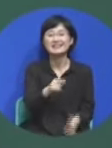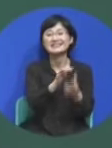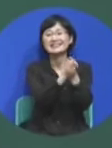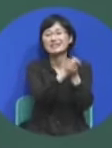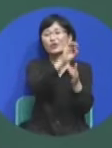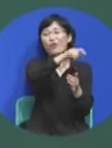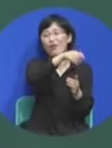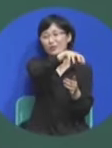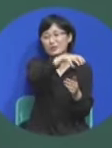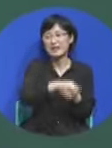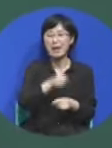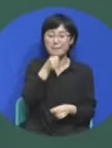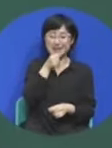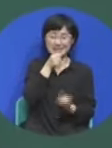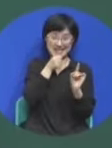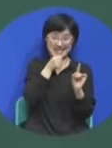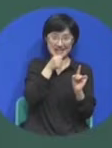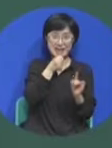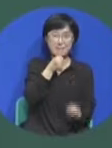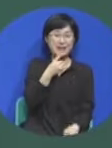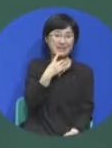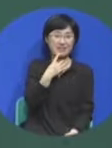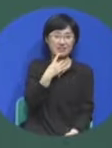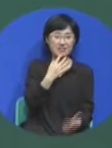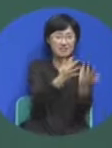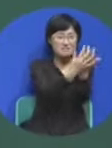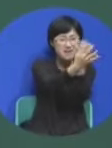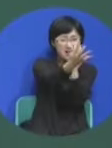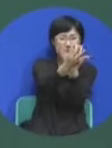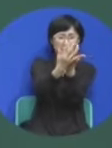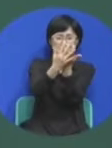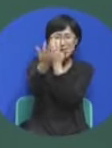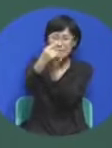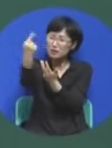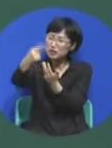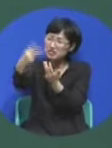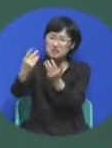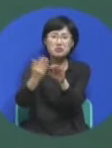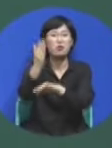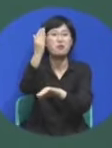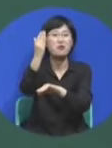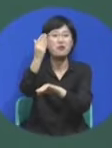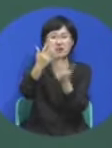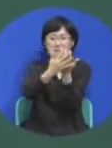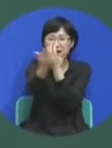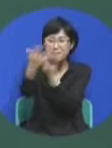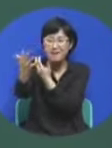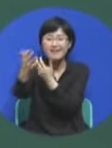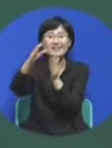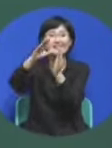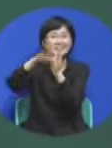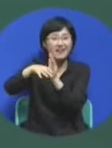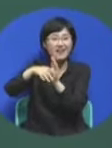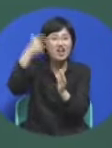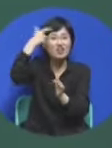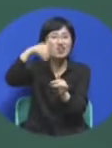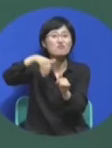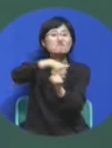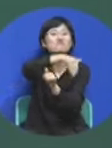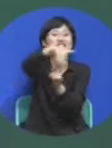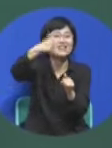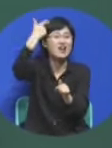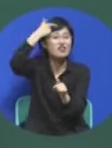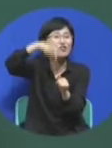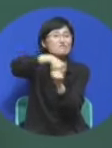기도원에 마이크 하나 잡고 제가요 수천 명을 제가 찬송 인도하는데 그냥 한 영적 분위기를 그냥 한번 휙 뒤집어